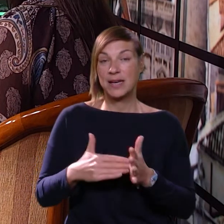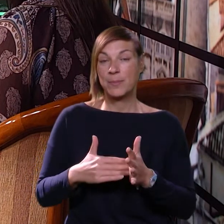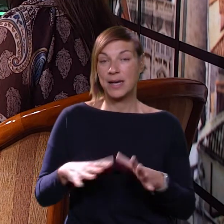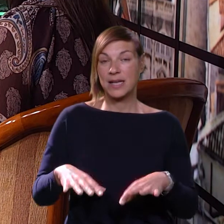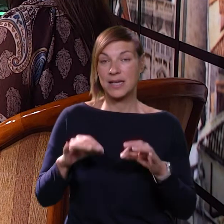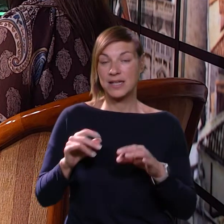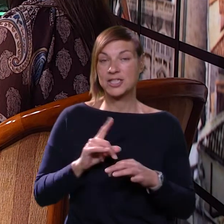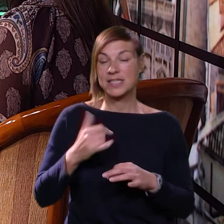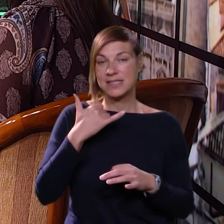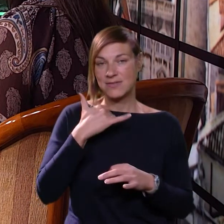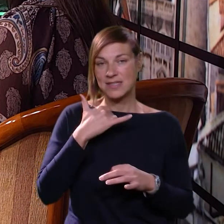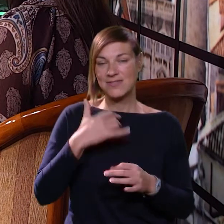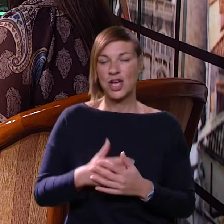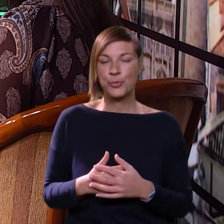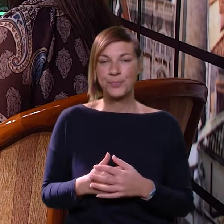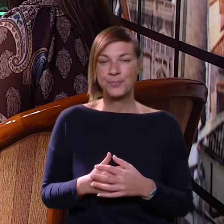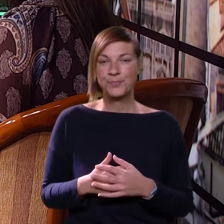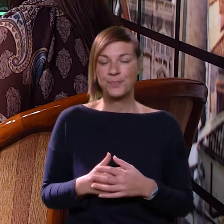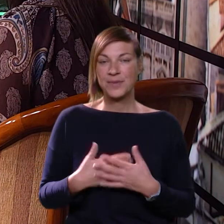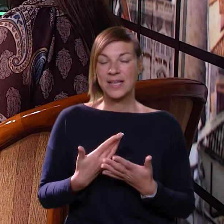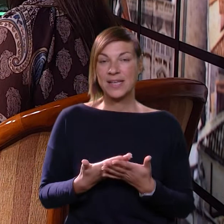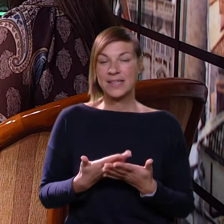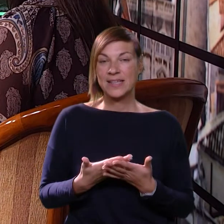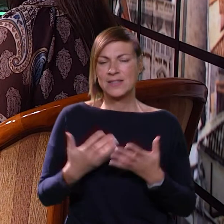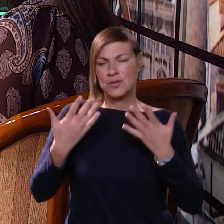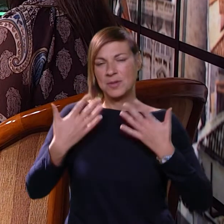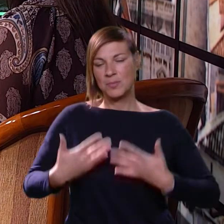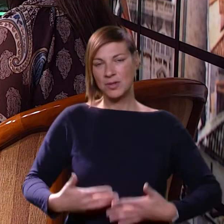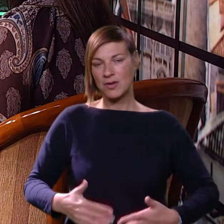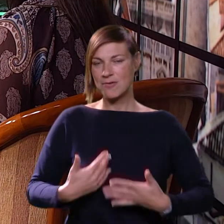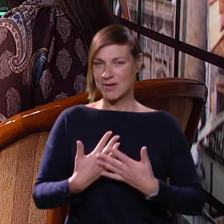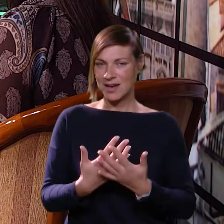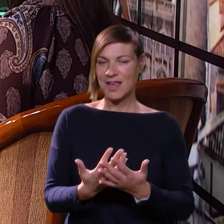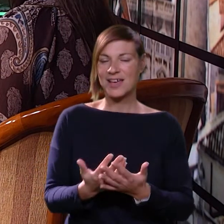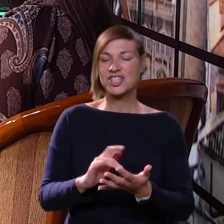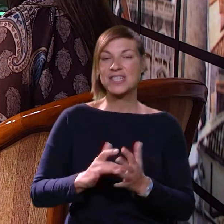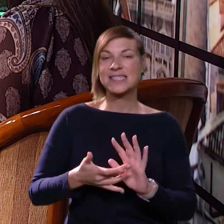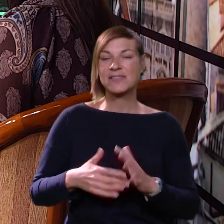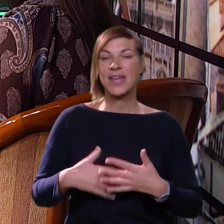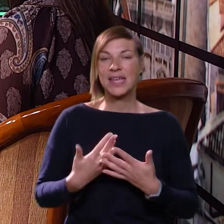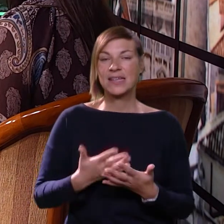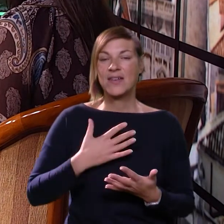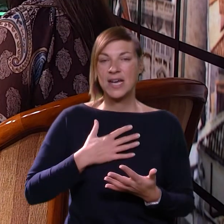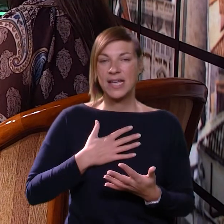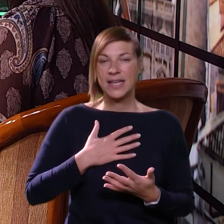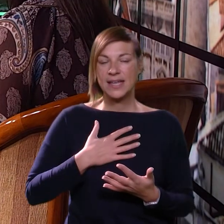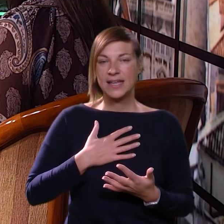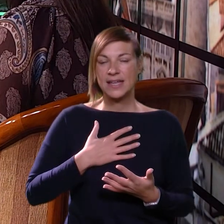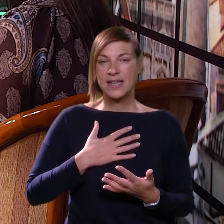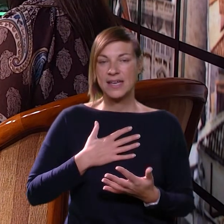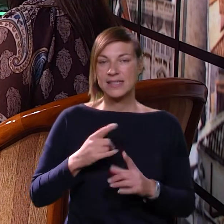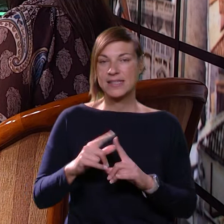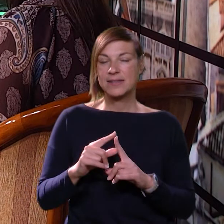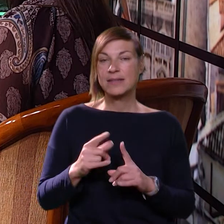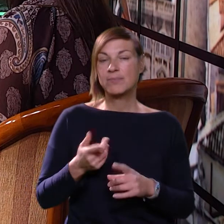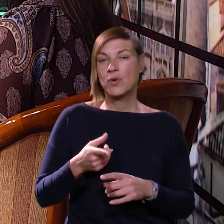danas trebali naći, onda vas nisam zvao. Tad su mi onako potonule sve lađe i u stvari ja sam